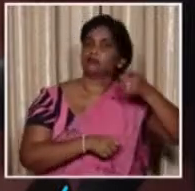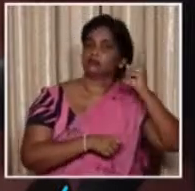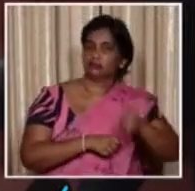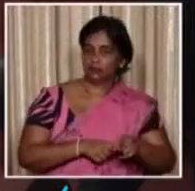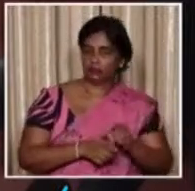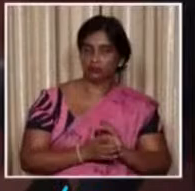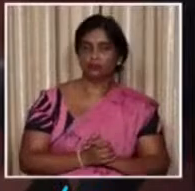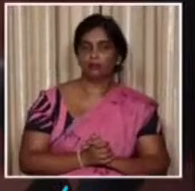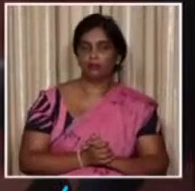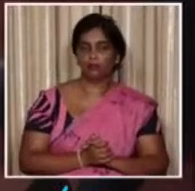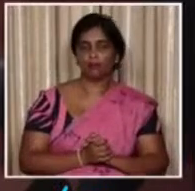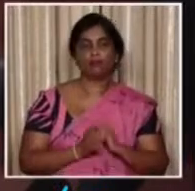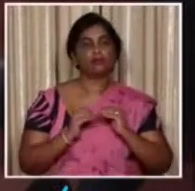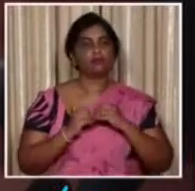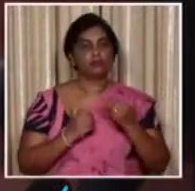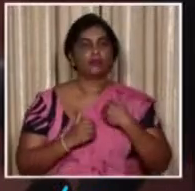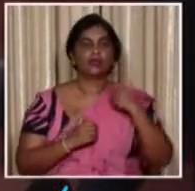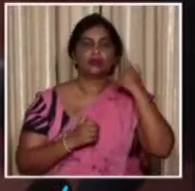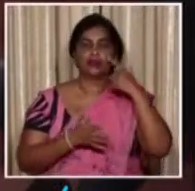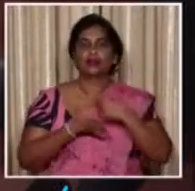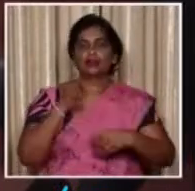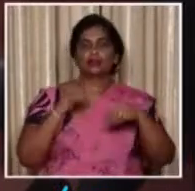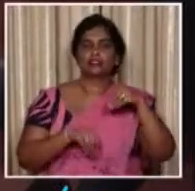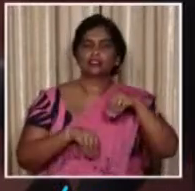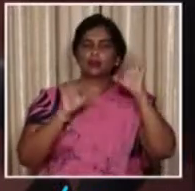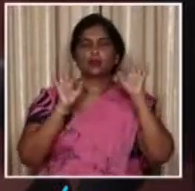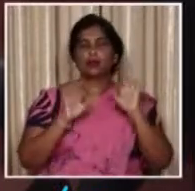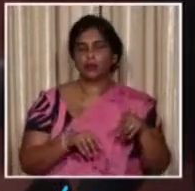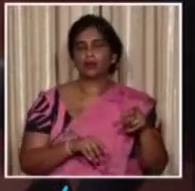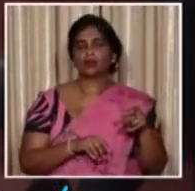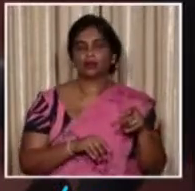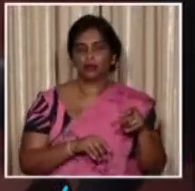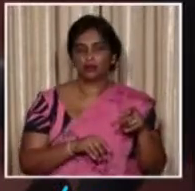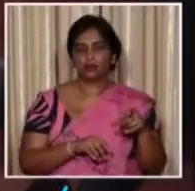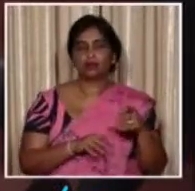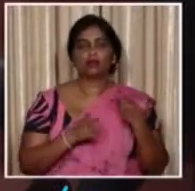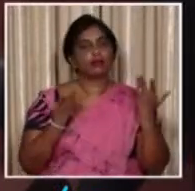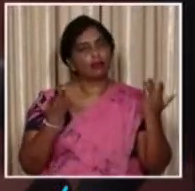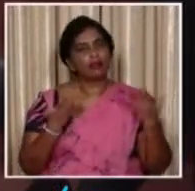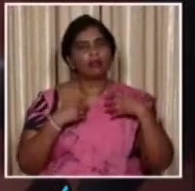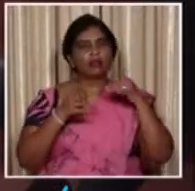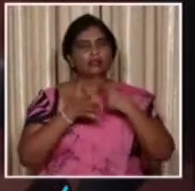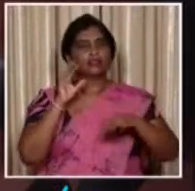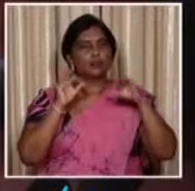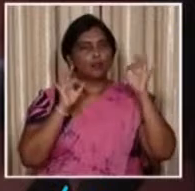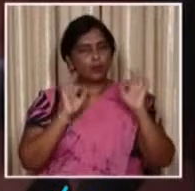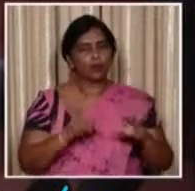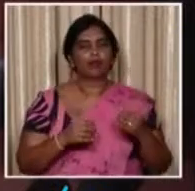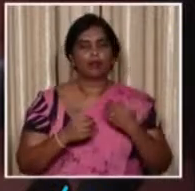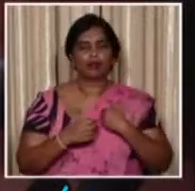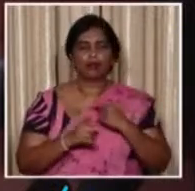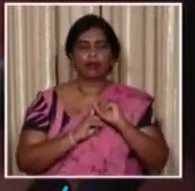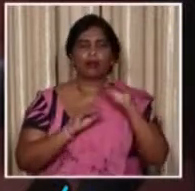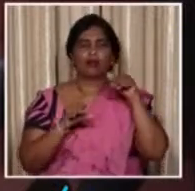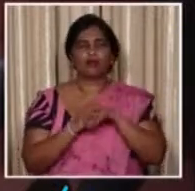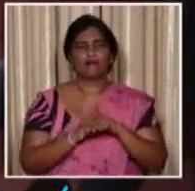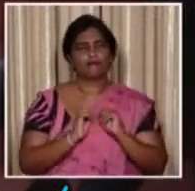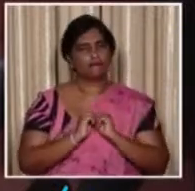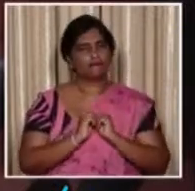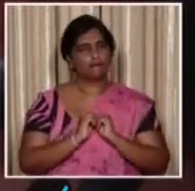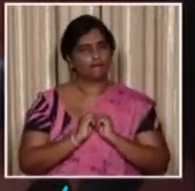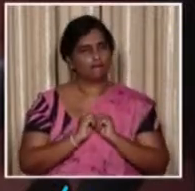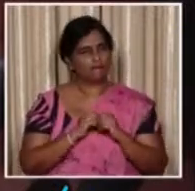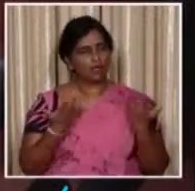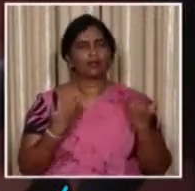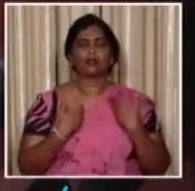කරනවා. ඊට පස්සේ අපි හිතුවා එතන ඡන්දයක් පවතින්නේ නැහැ. ඒ නිසා නොපවතින ඡන්දයක් පිළිබඳව අපි සභාවේ සිටින යුතු කියන